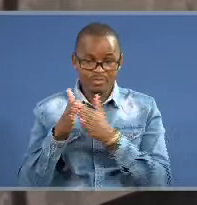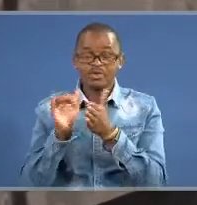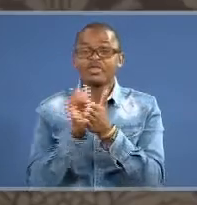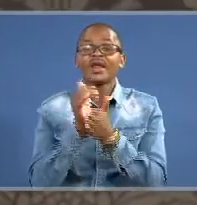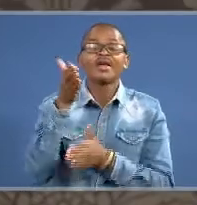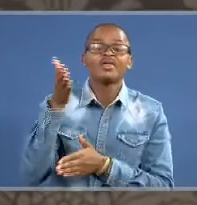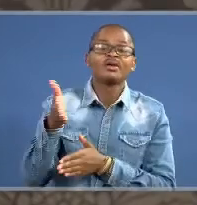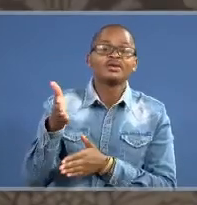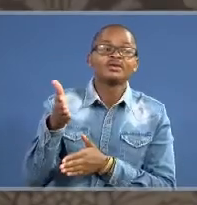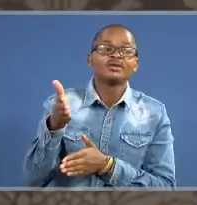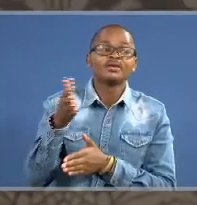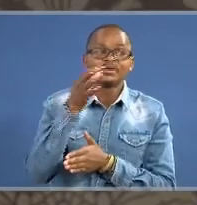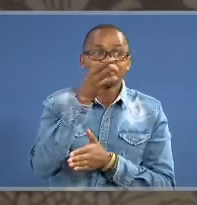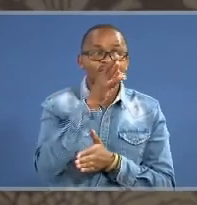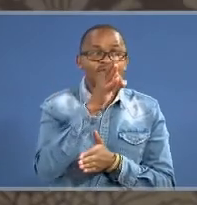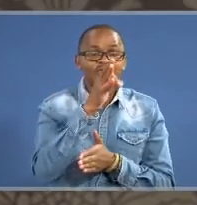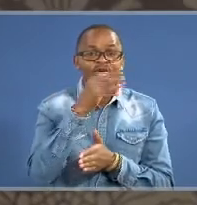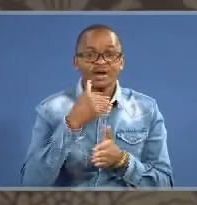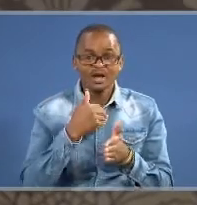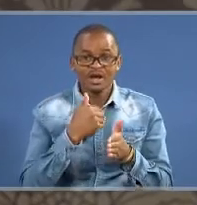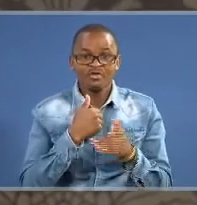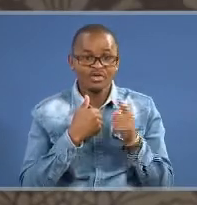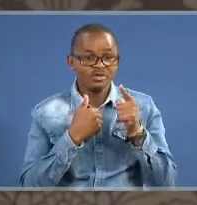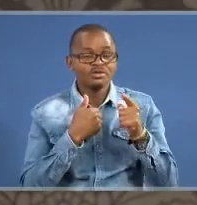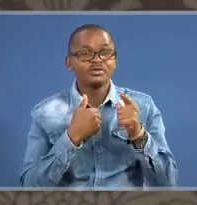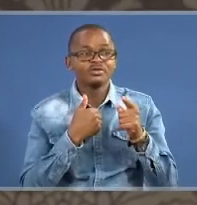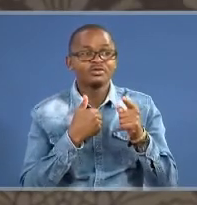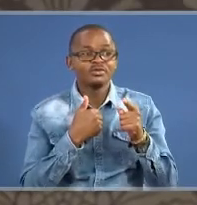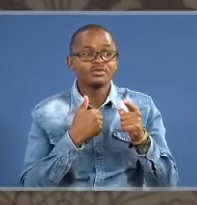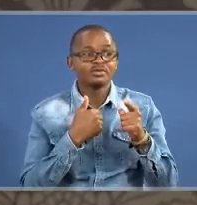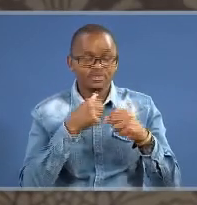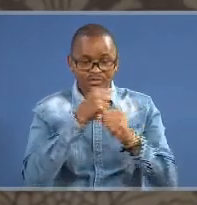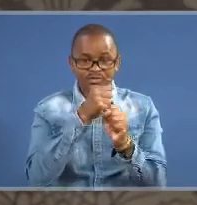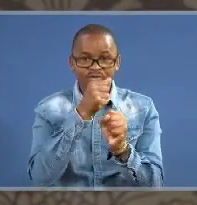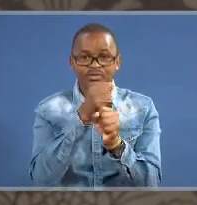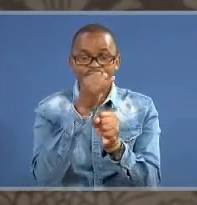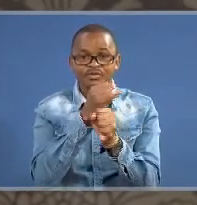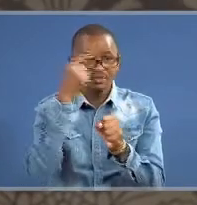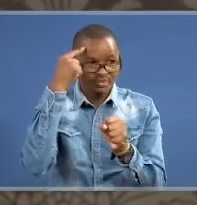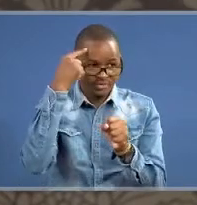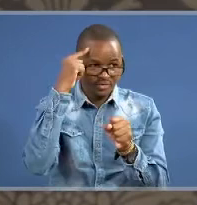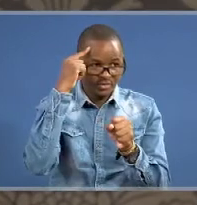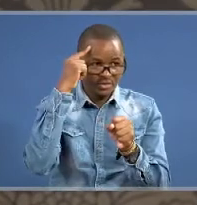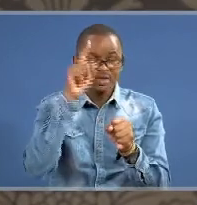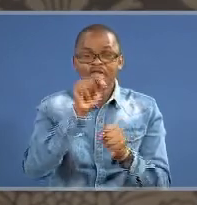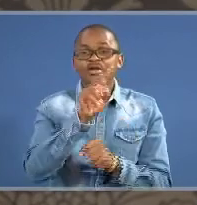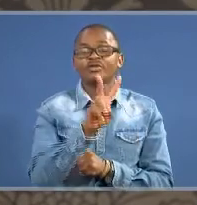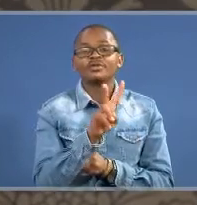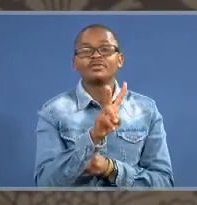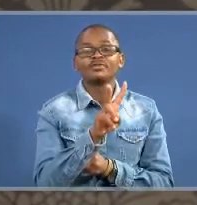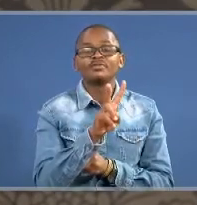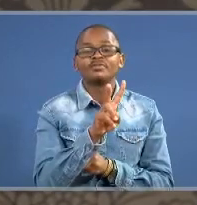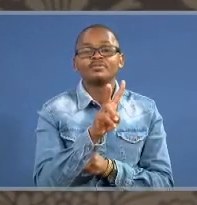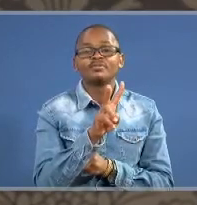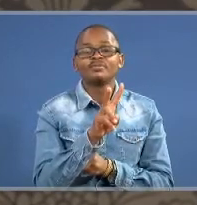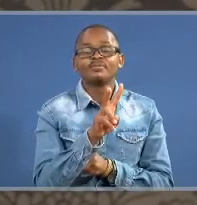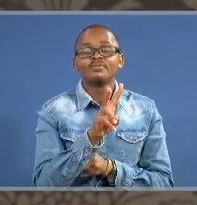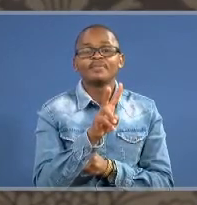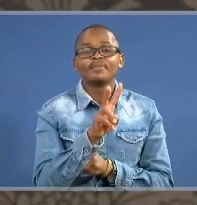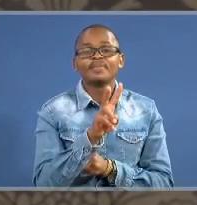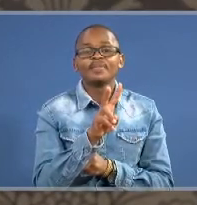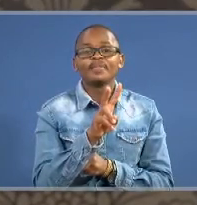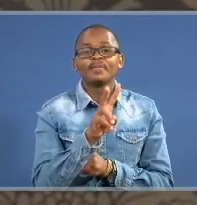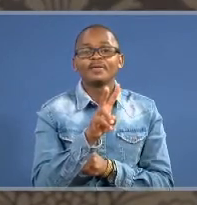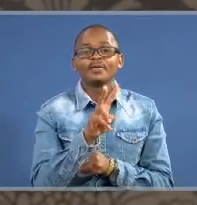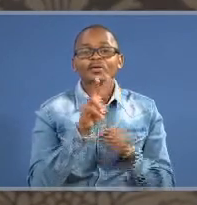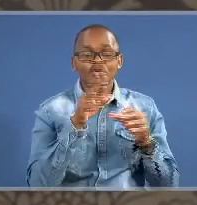exist. If you have more money in your pocket, you run to the nearest shop and buy a Chinese television. Eh? We want